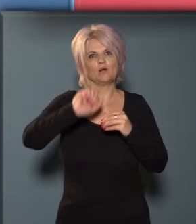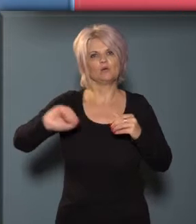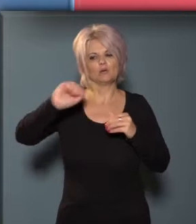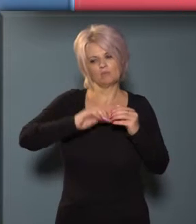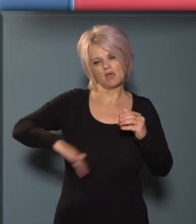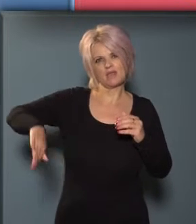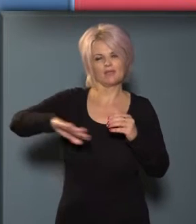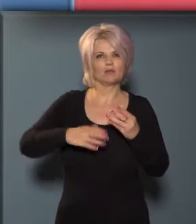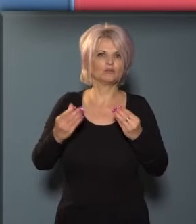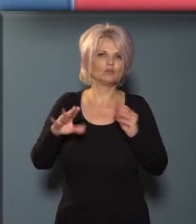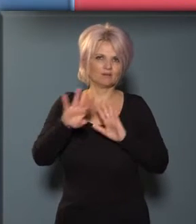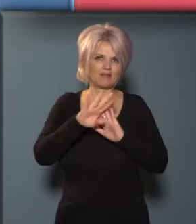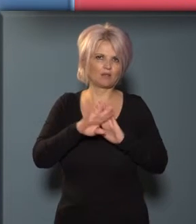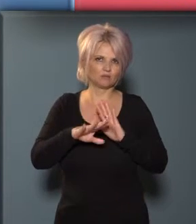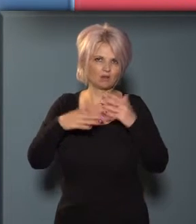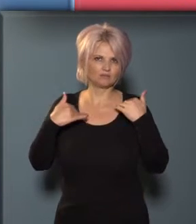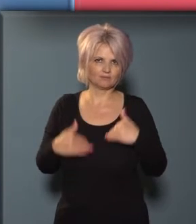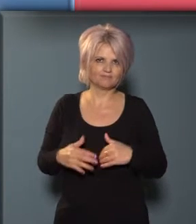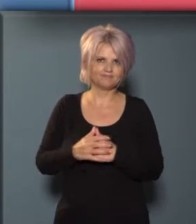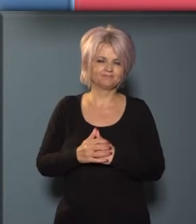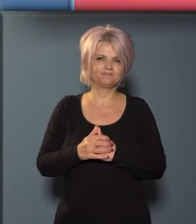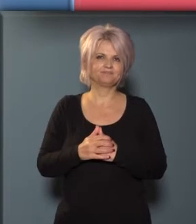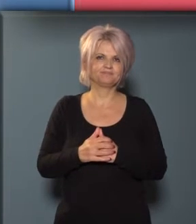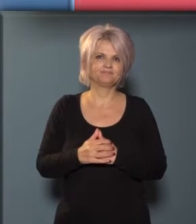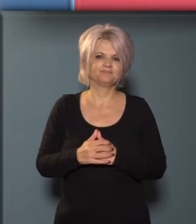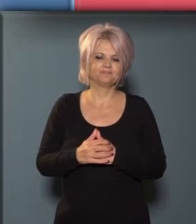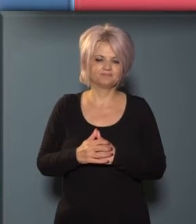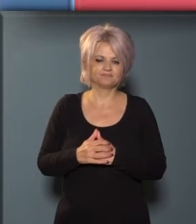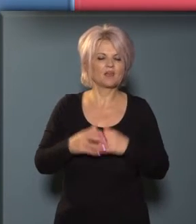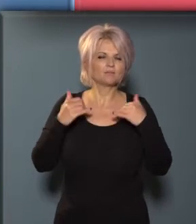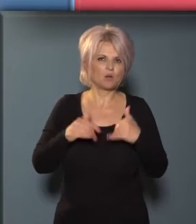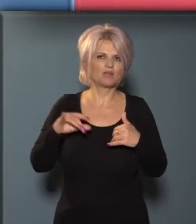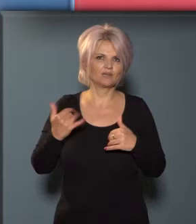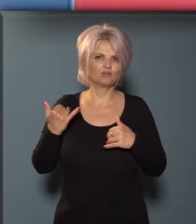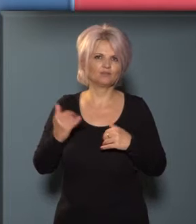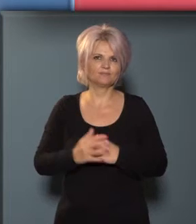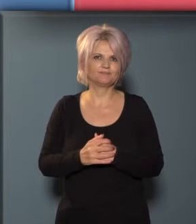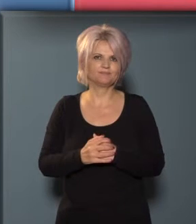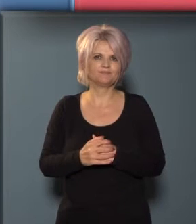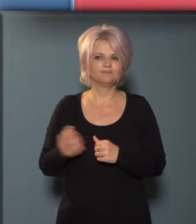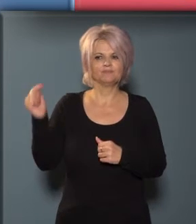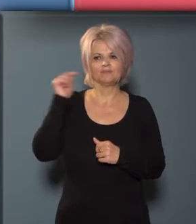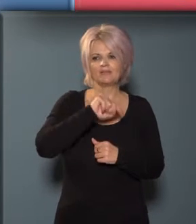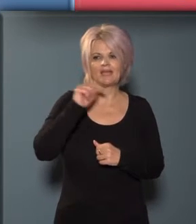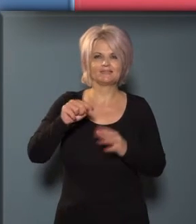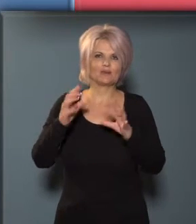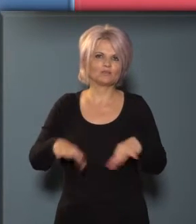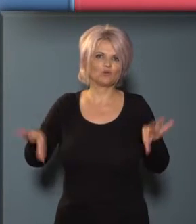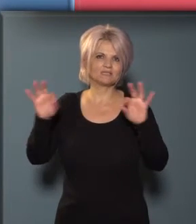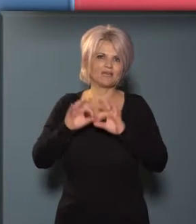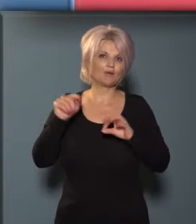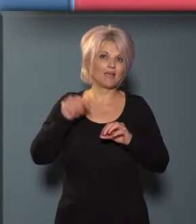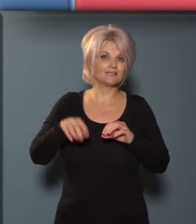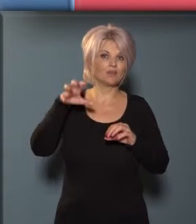régióban is sok feladatom volt, és van részben ma is. Úgyhogy ezek az országok, ez